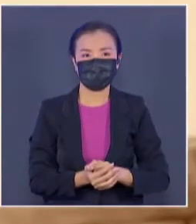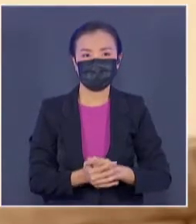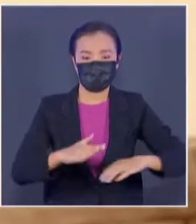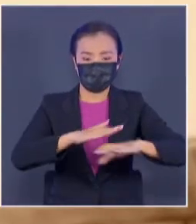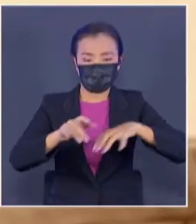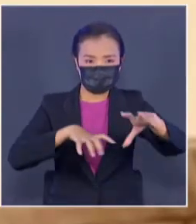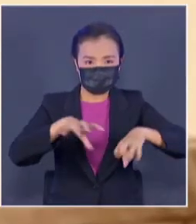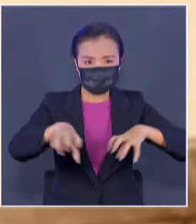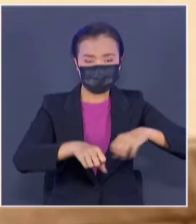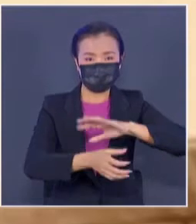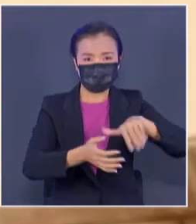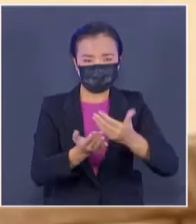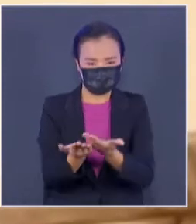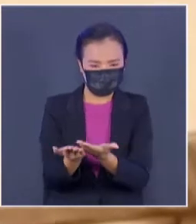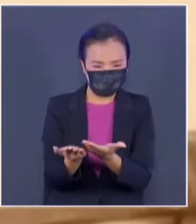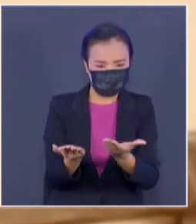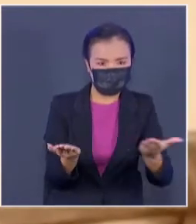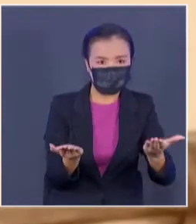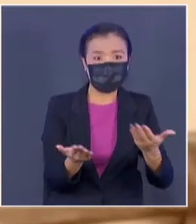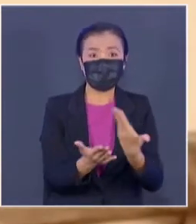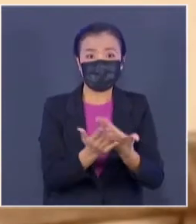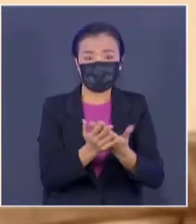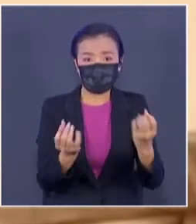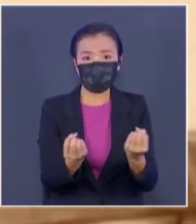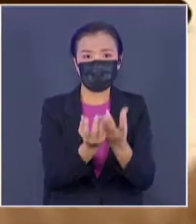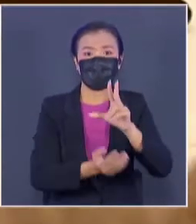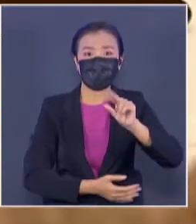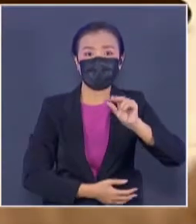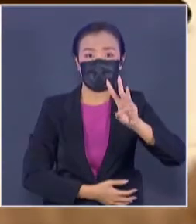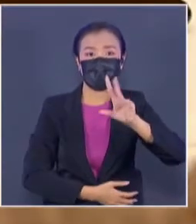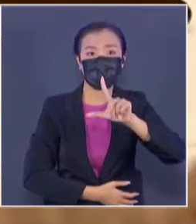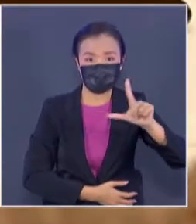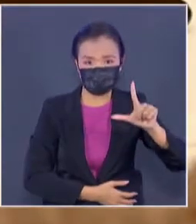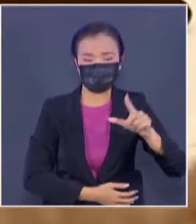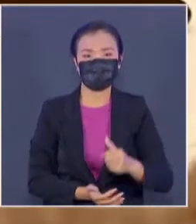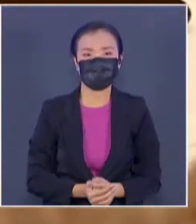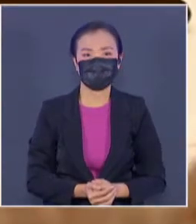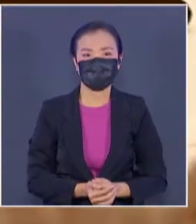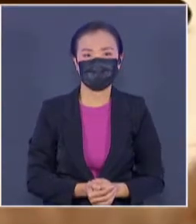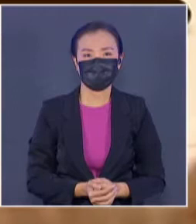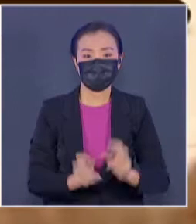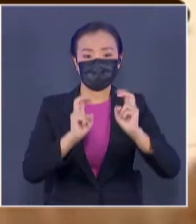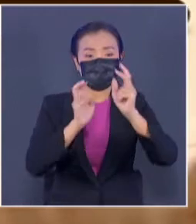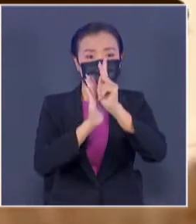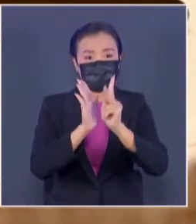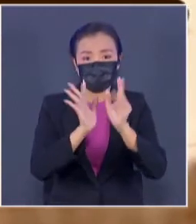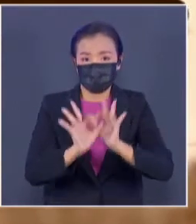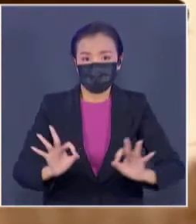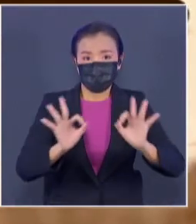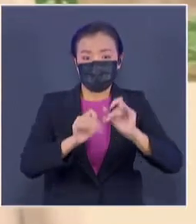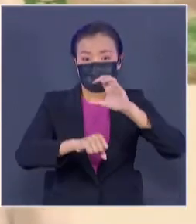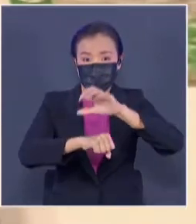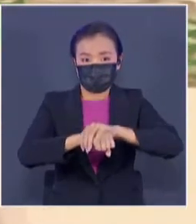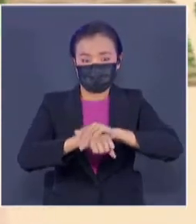ลางบัญชีธนาคารจำนวนมากมูลค่าความเสียหายเนี่ยรวมกว่า36ล้านบาทโดยมีคดีสำคัญก็คือการจับกุมเ